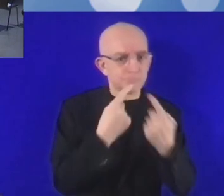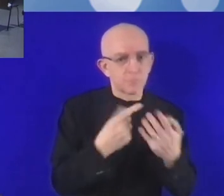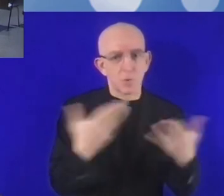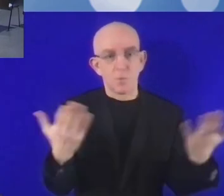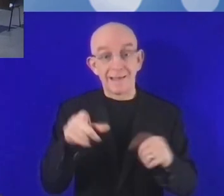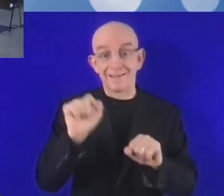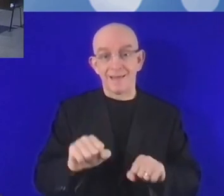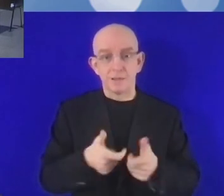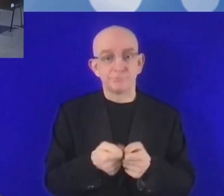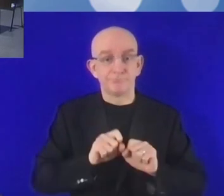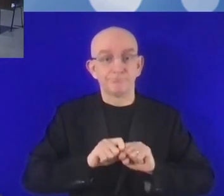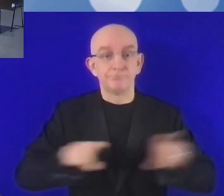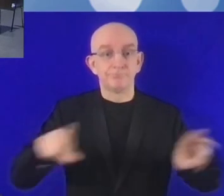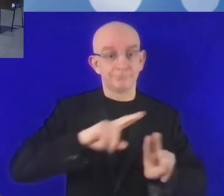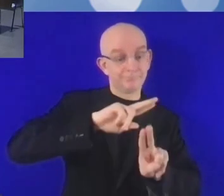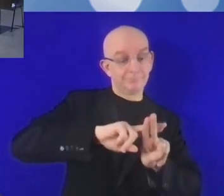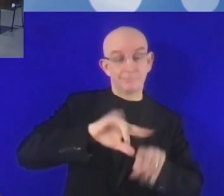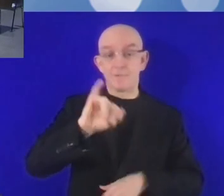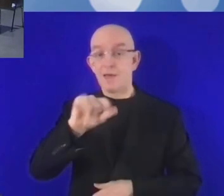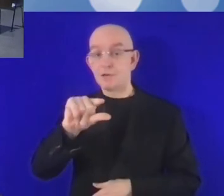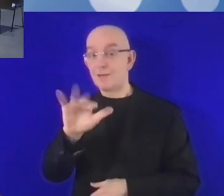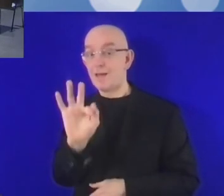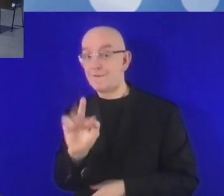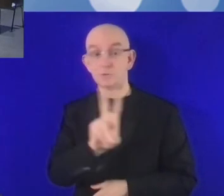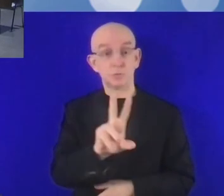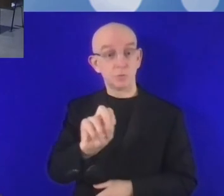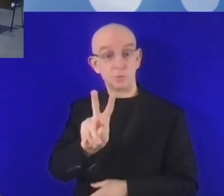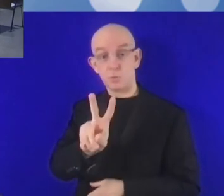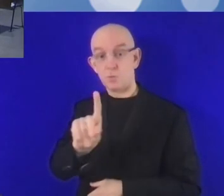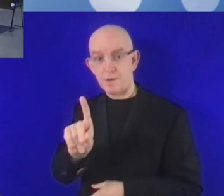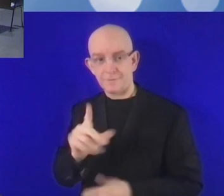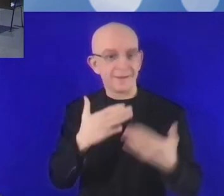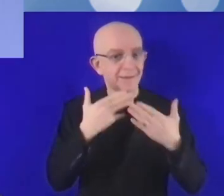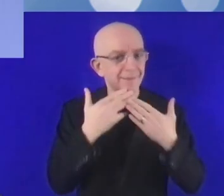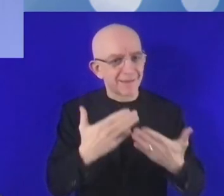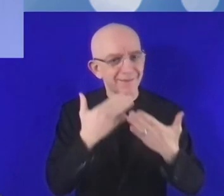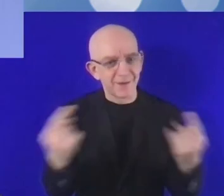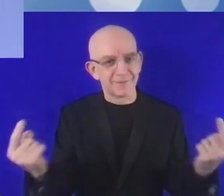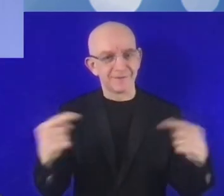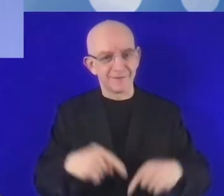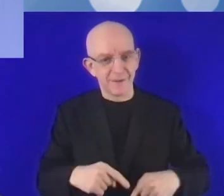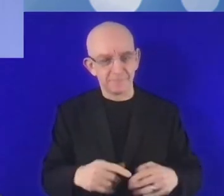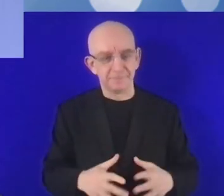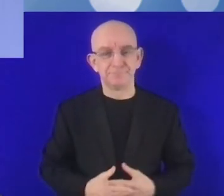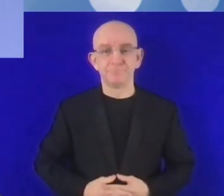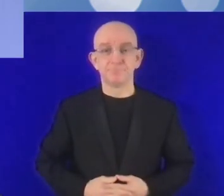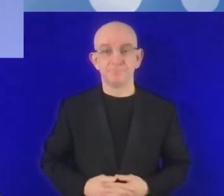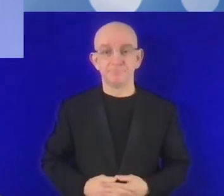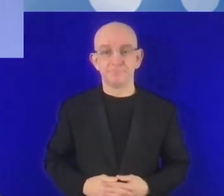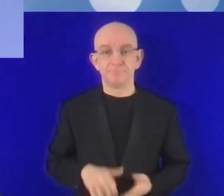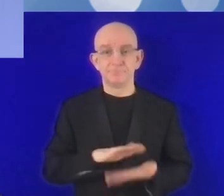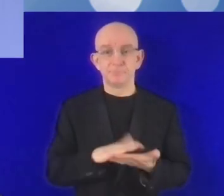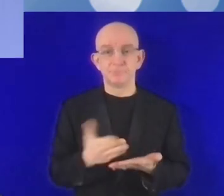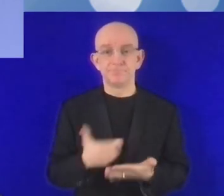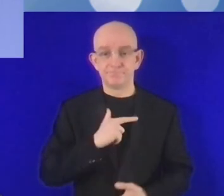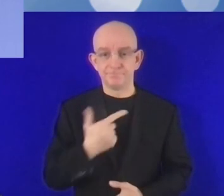Thank you very much, Krzysztof Schubert. Thank you very much for making a short summary. 非常感谢 Krzysztof Schubert 先生。这